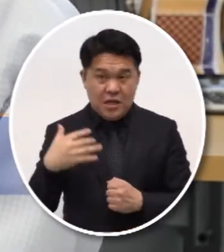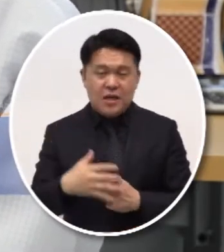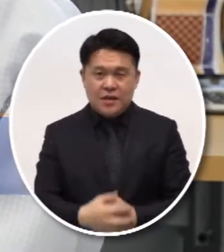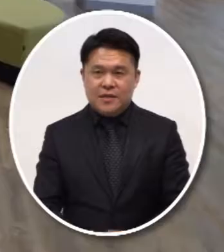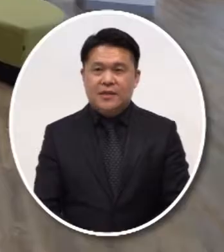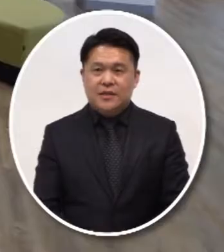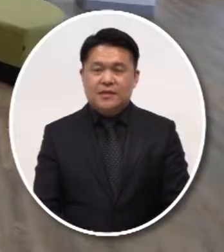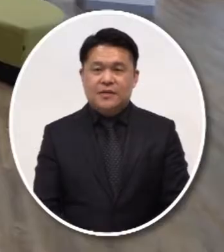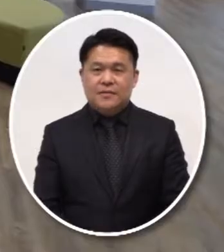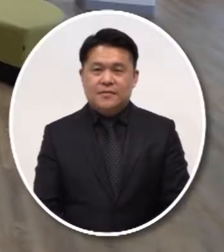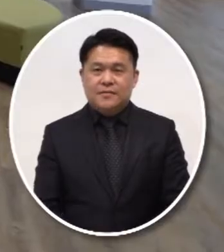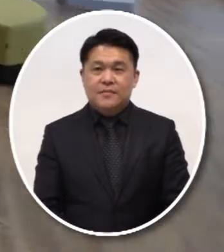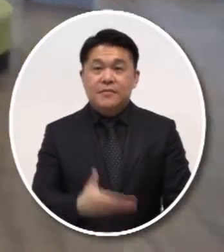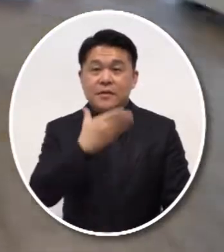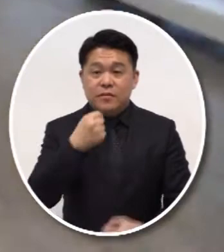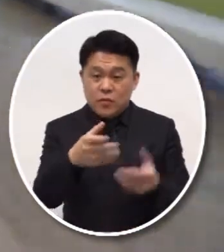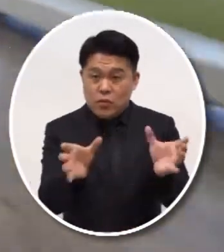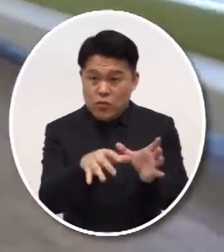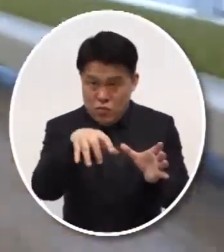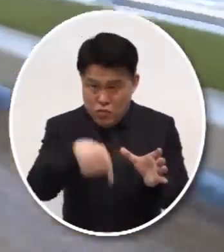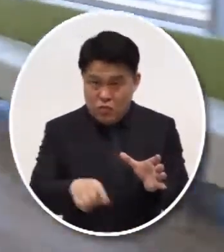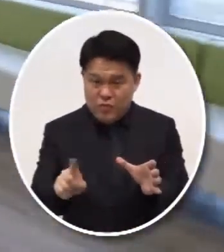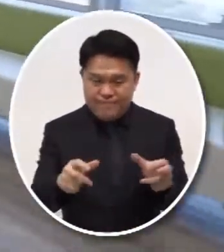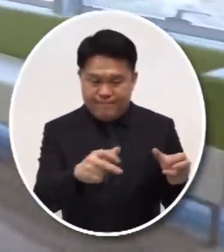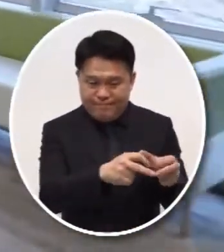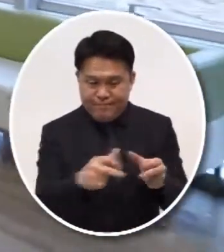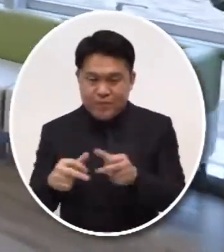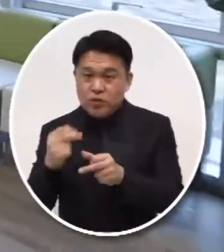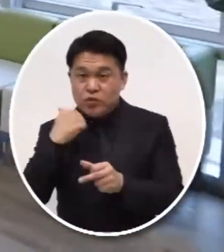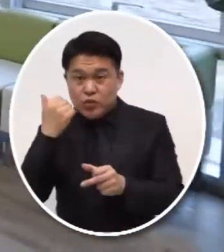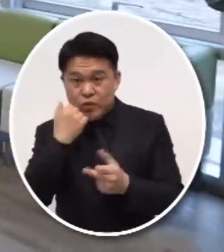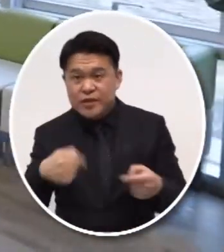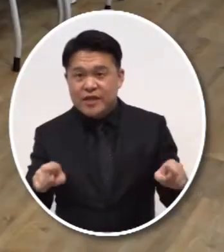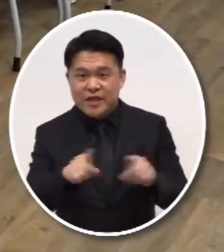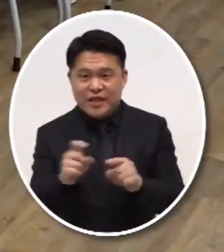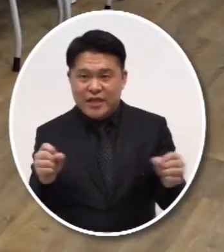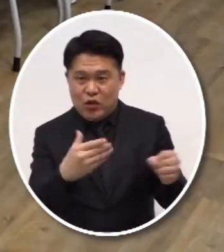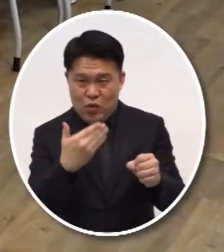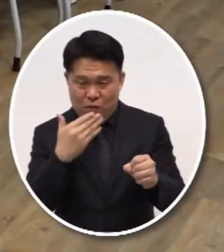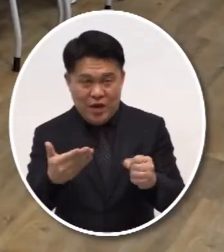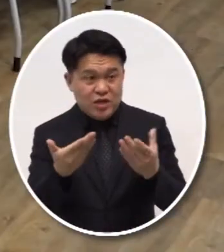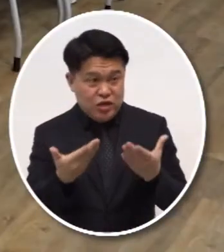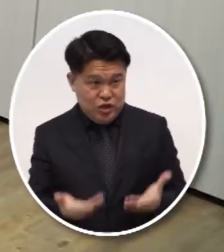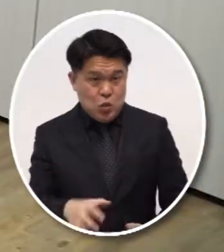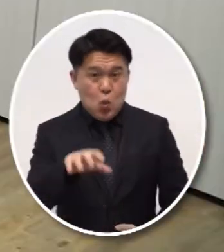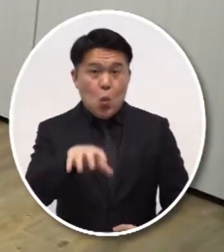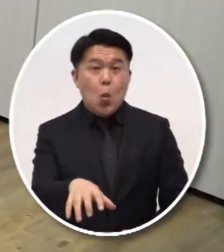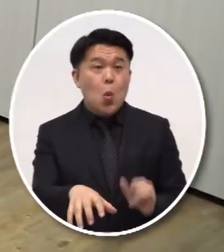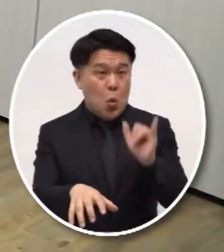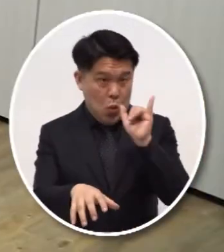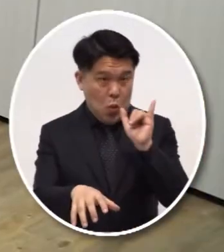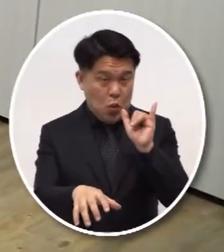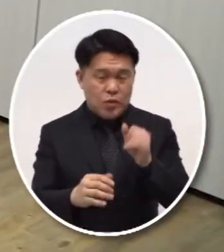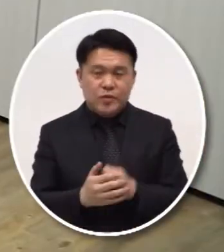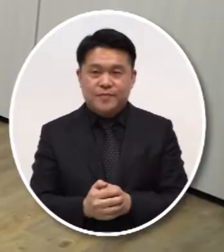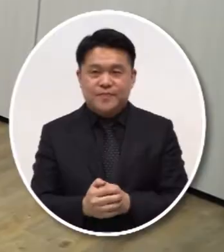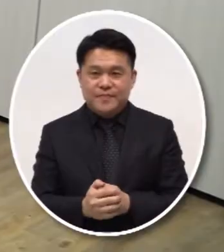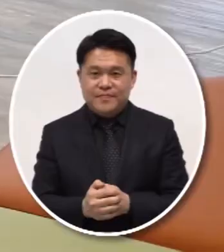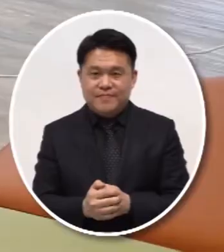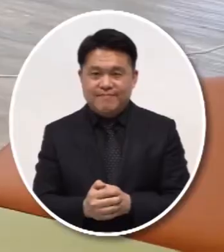말했어요. 행복모아에는 장애인, 비장애인이 함께 소통하고 쉴 수 있는 휴게 공간이 있는데요.